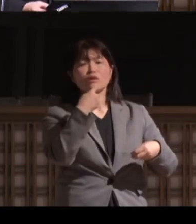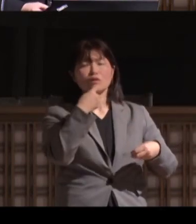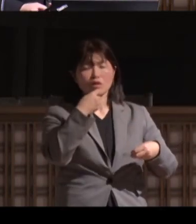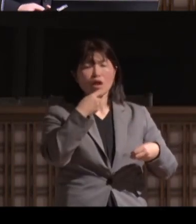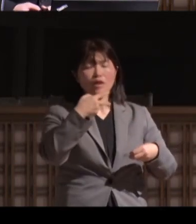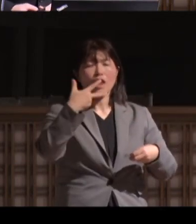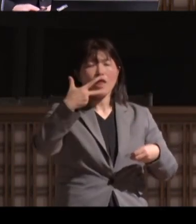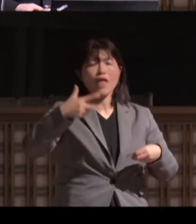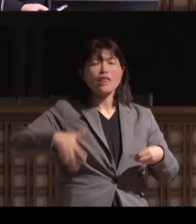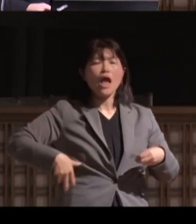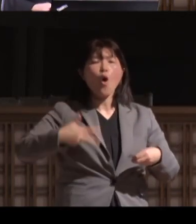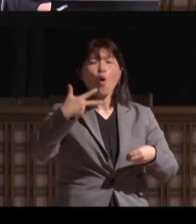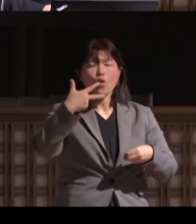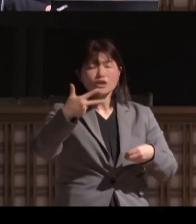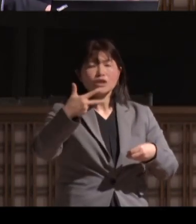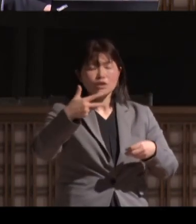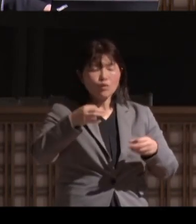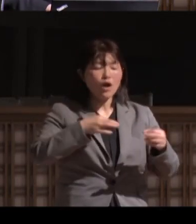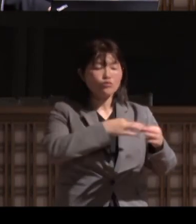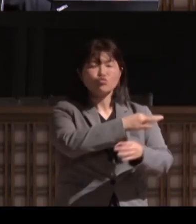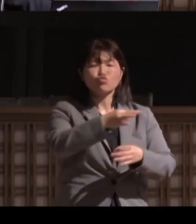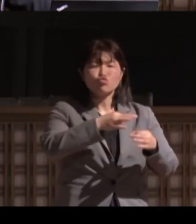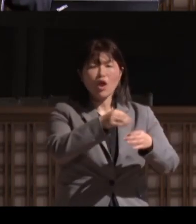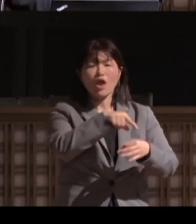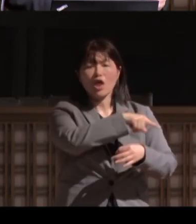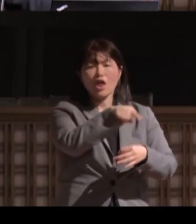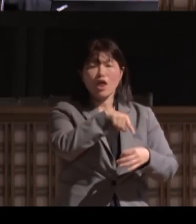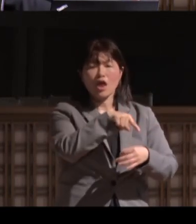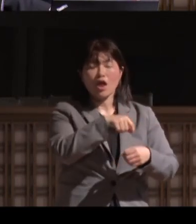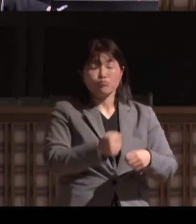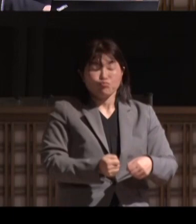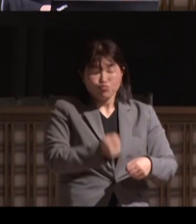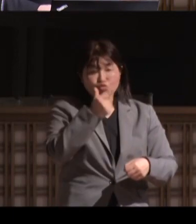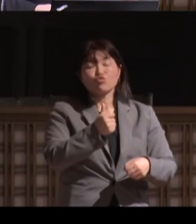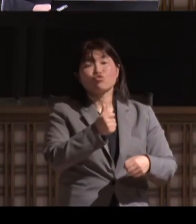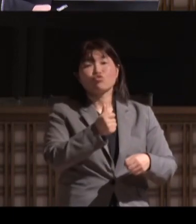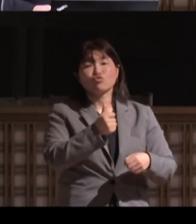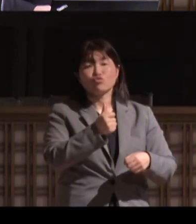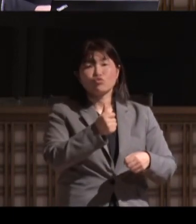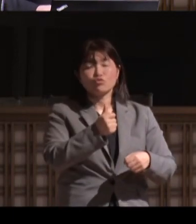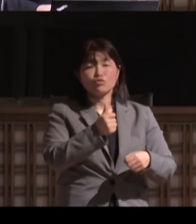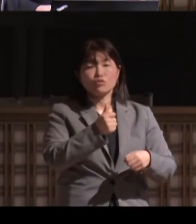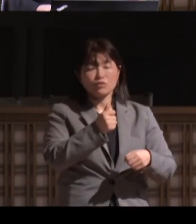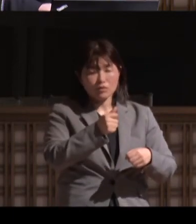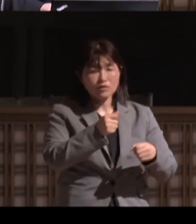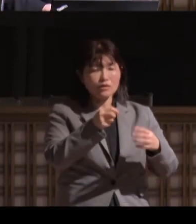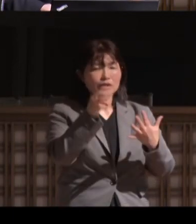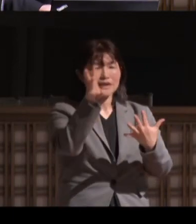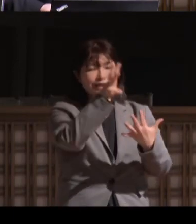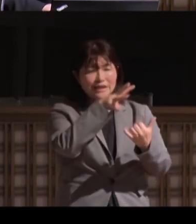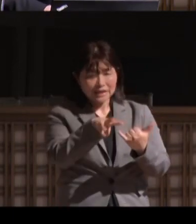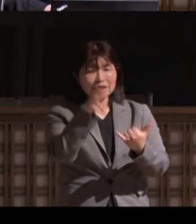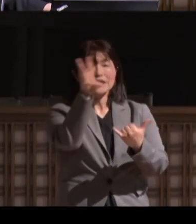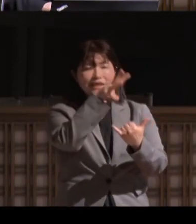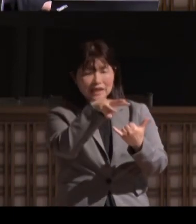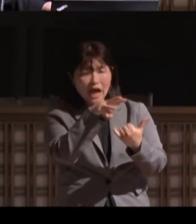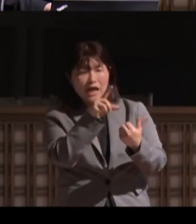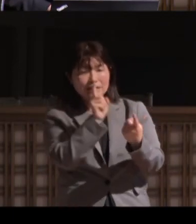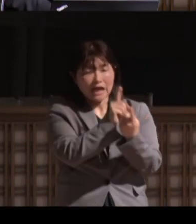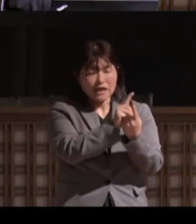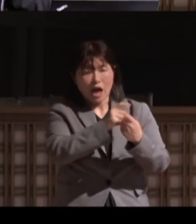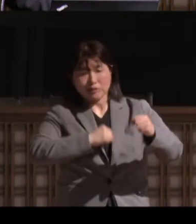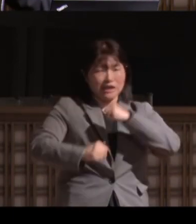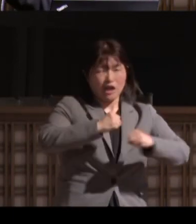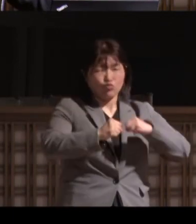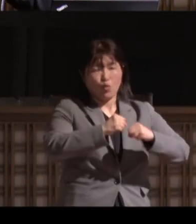七ではこの地域運営組織の皆様がえすぐにですねえ災害対策に動かれ